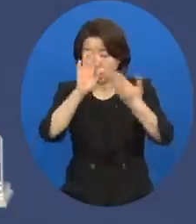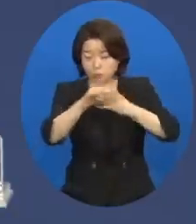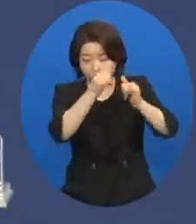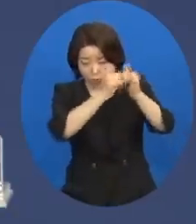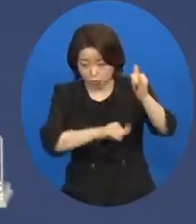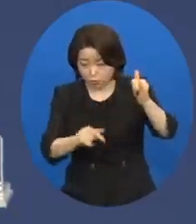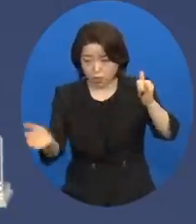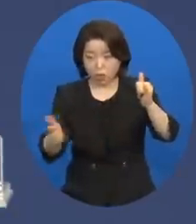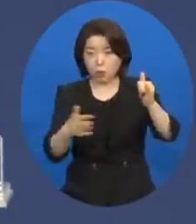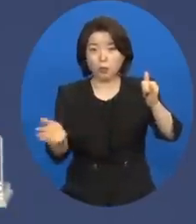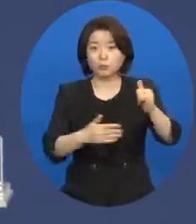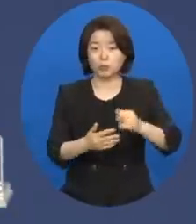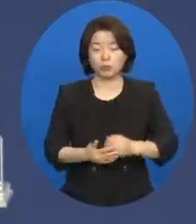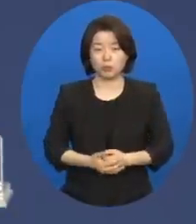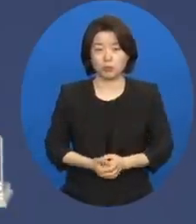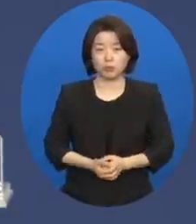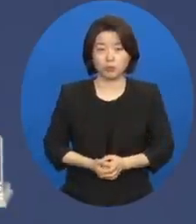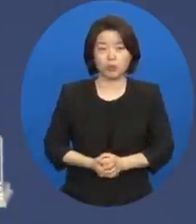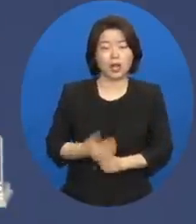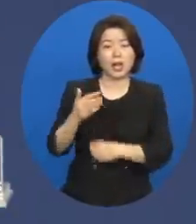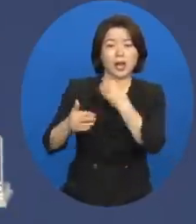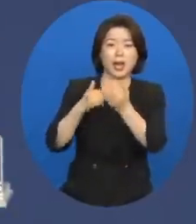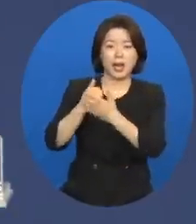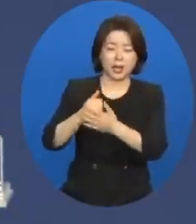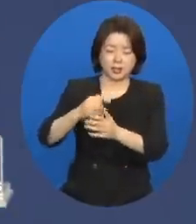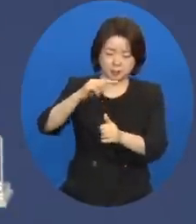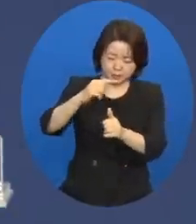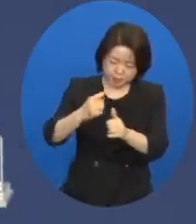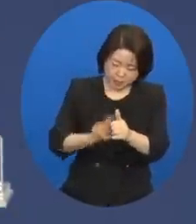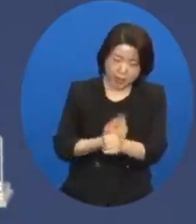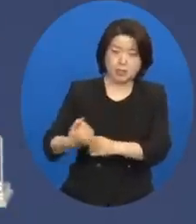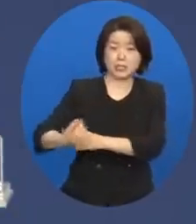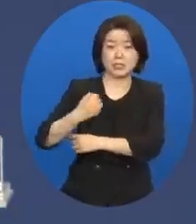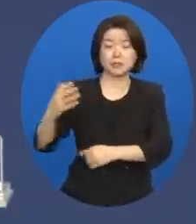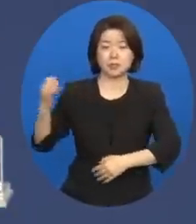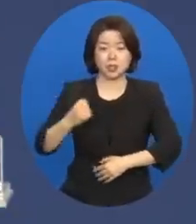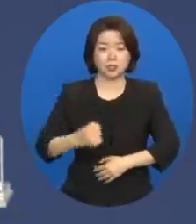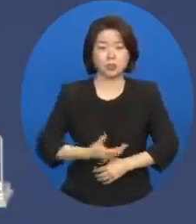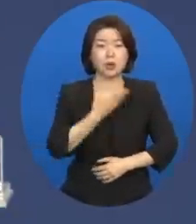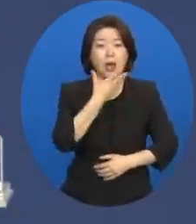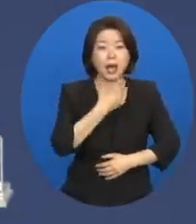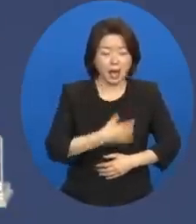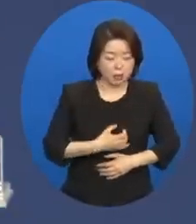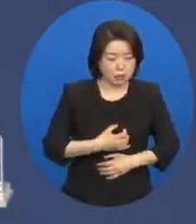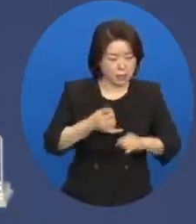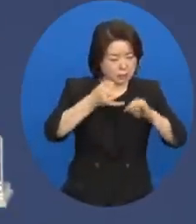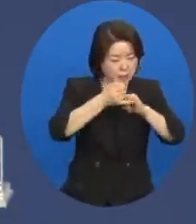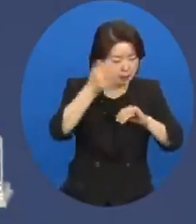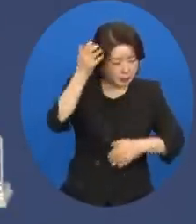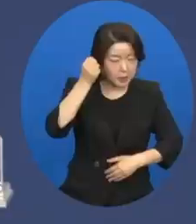이후에 이런 일이 일어날 수가 없었어요. 하나님의 초자연적인 능력으로 진짜 아브라함의 언약을 기억하시고 하나님의 권능으로